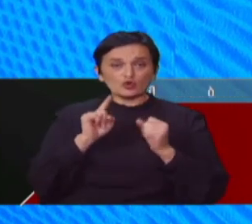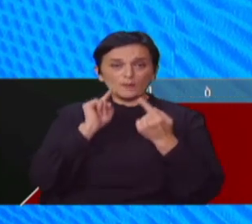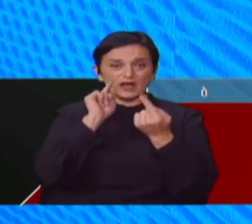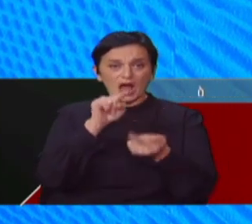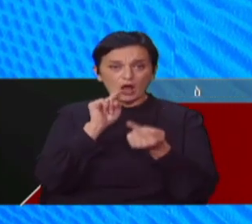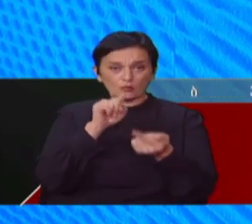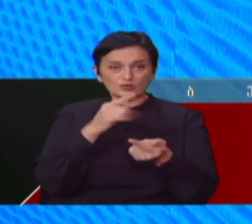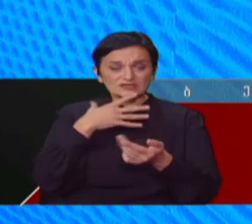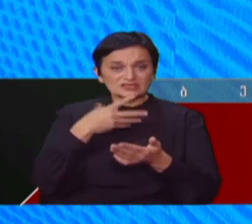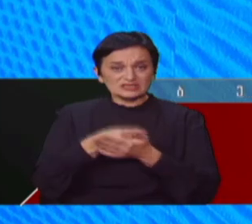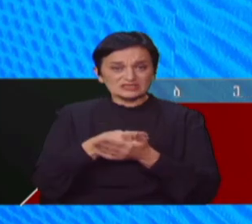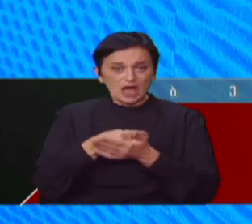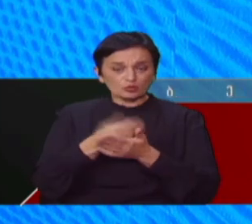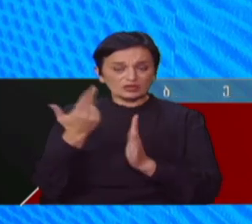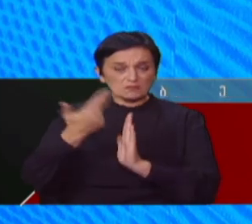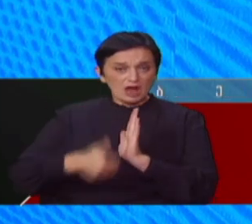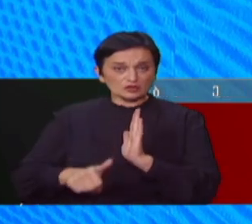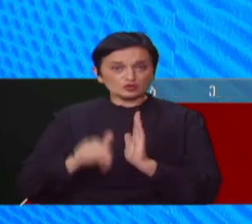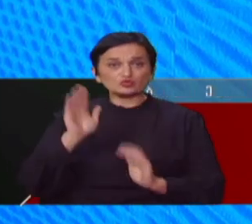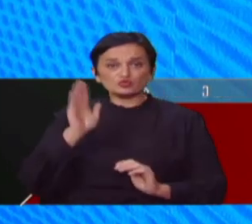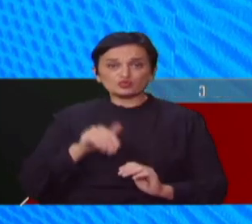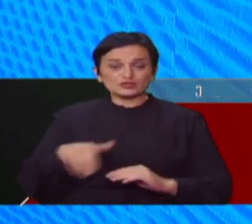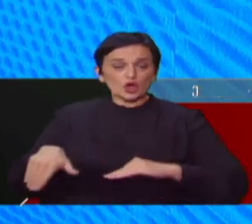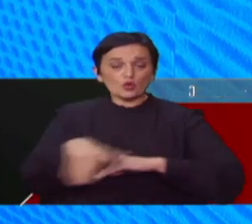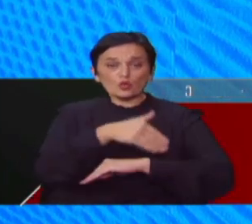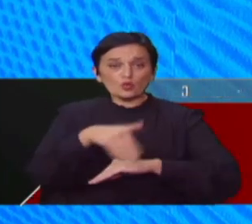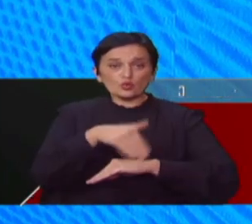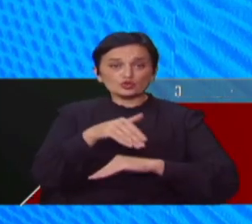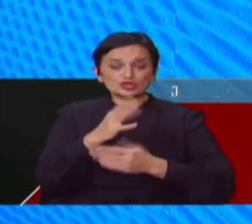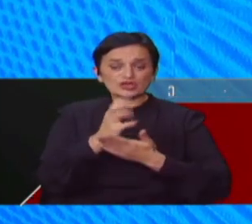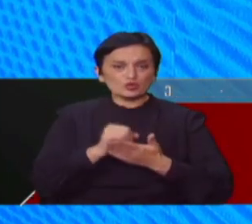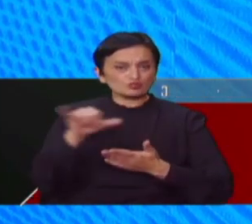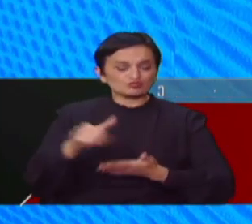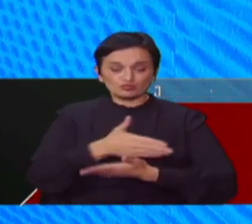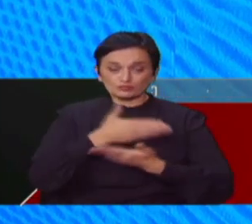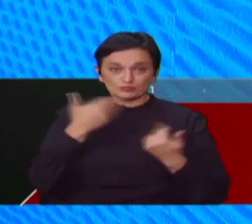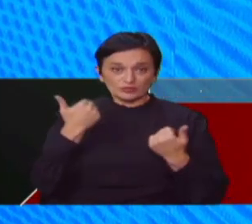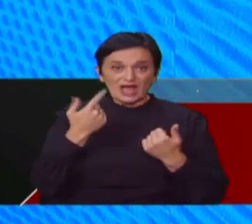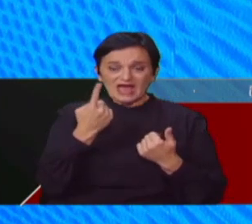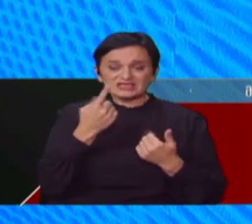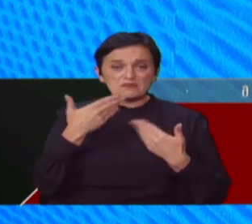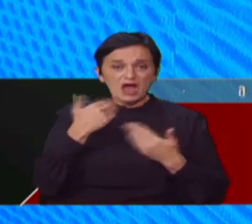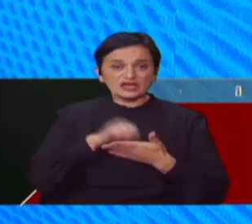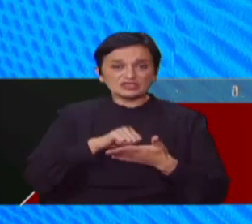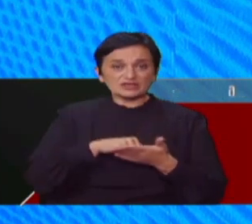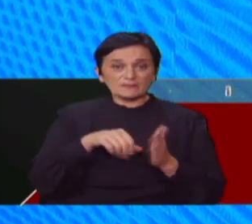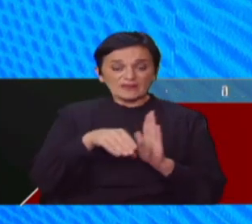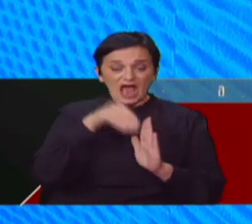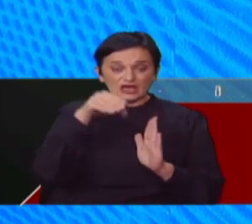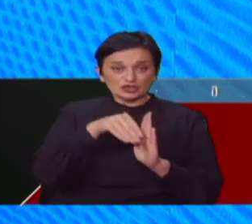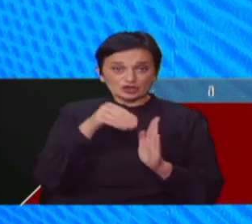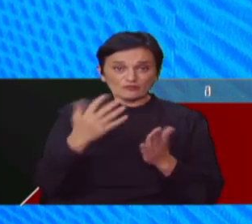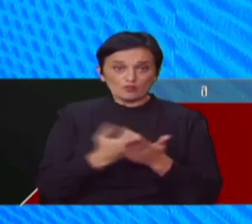протестос, сагутари марцхи, тумца, арвитар кучис ресурсы мат арак. Эртимарди мизис гамо. Арченебис могебасац